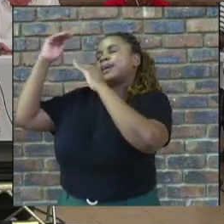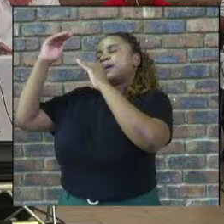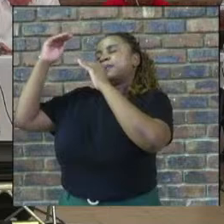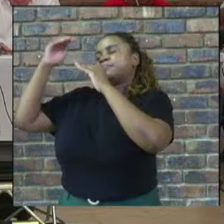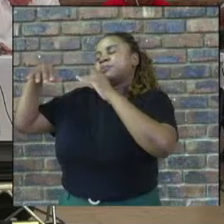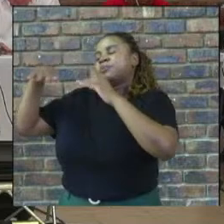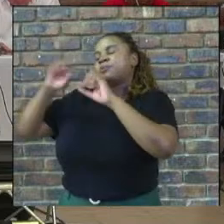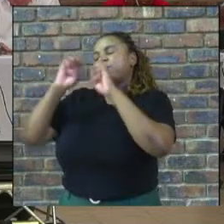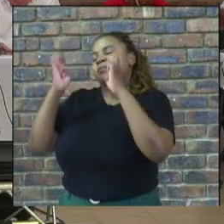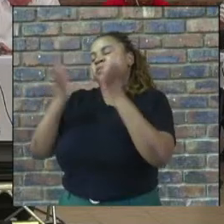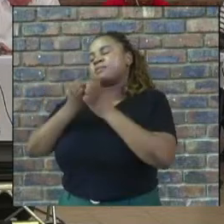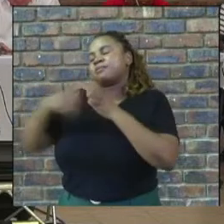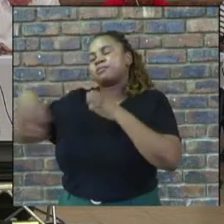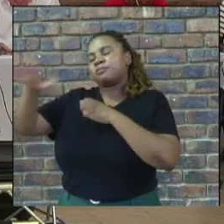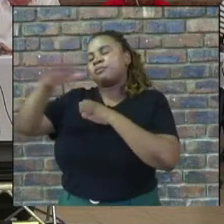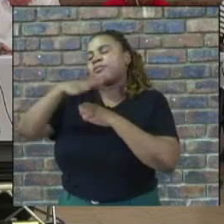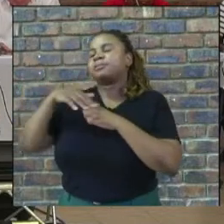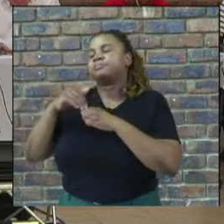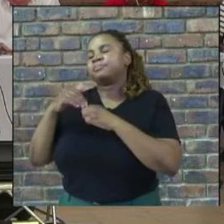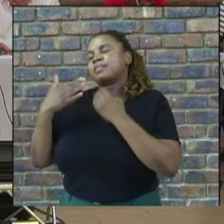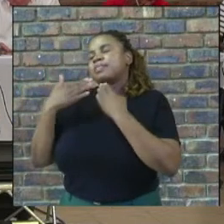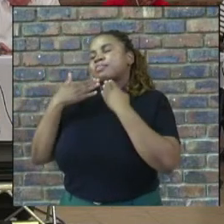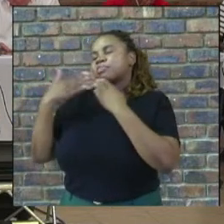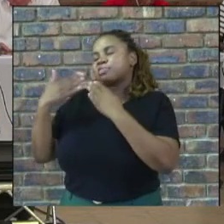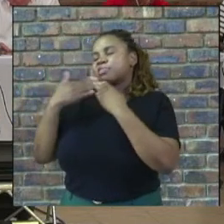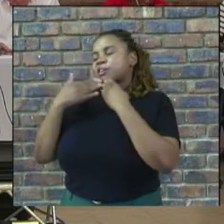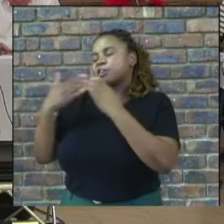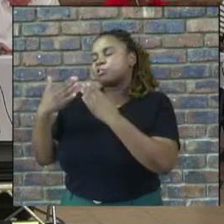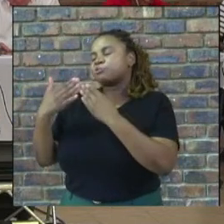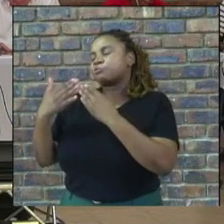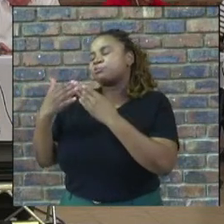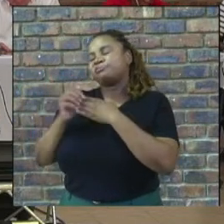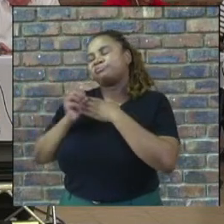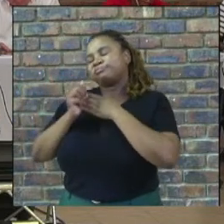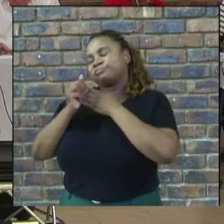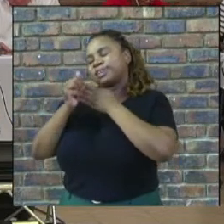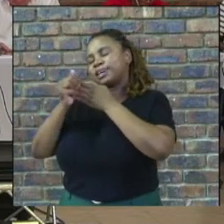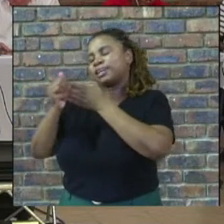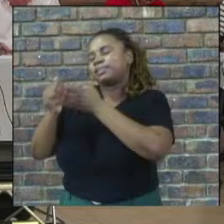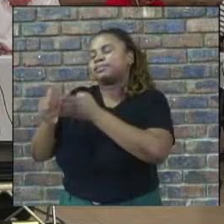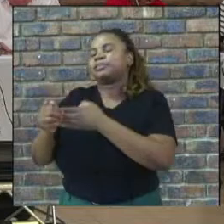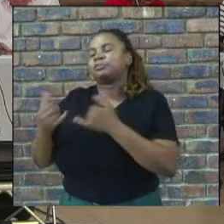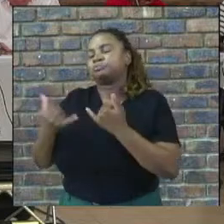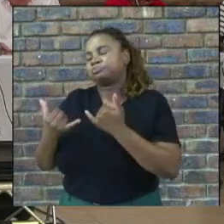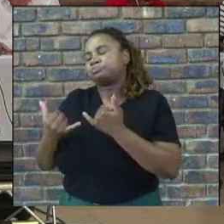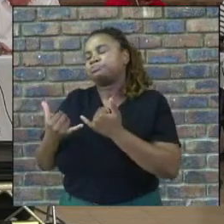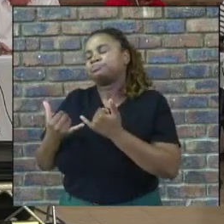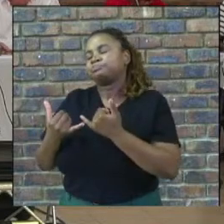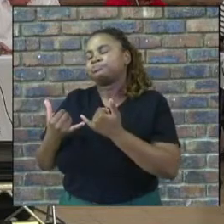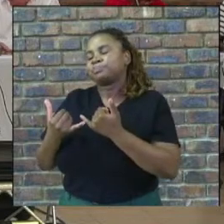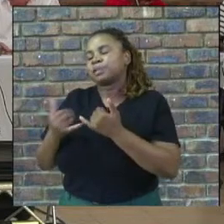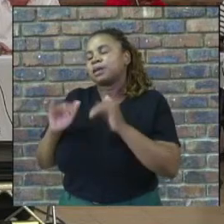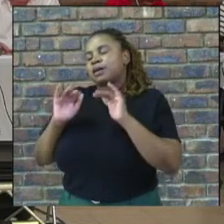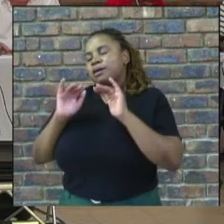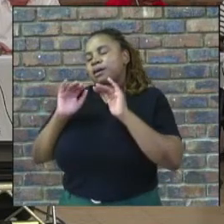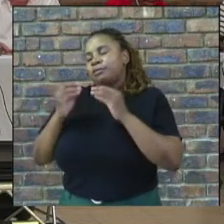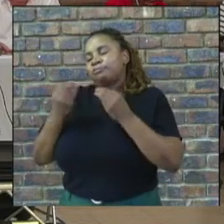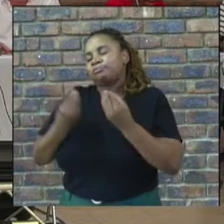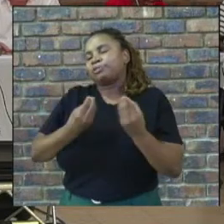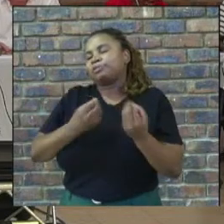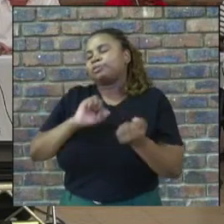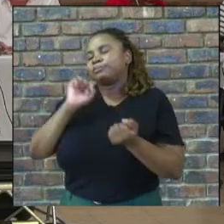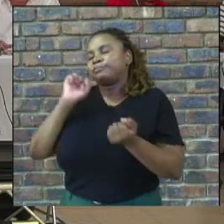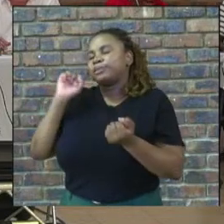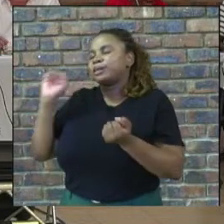Baba siyabonga Nkosi yaphakathe ukuthi uhambe nathi kwaze kwabala. Naba abantwana bakho Nkosi yaphakathe manje